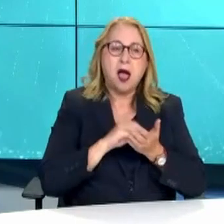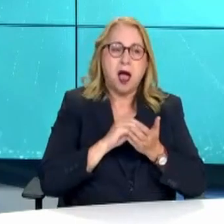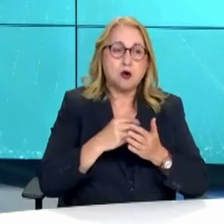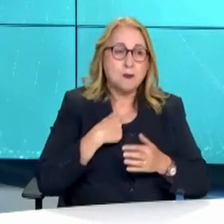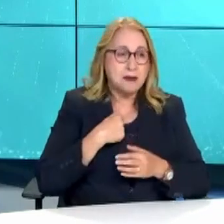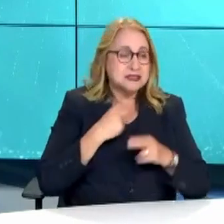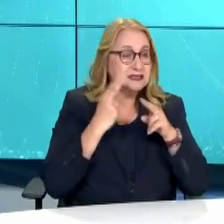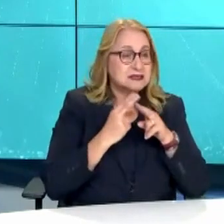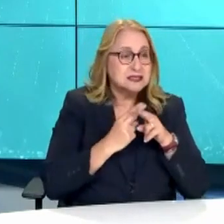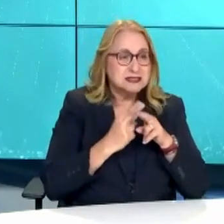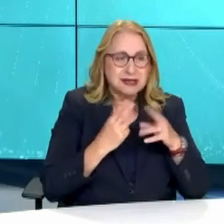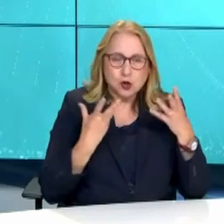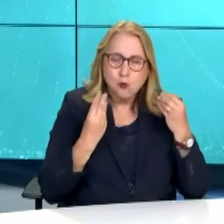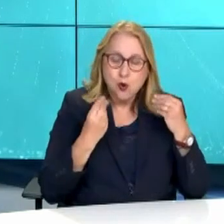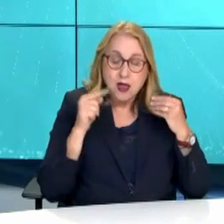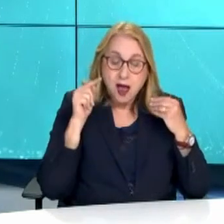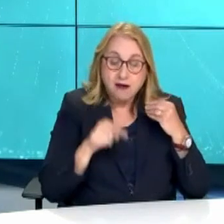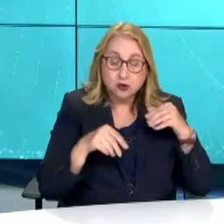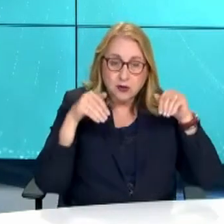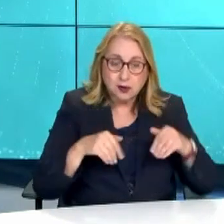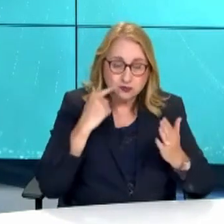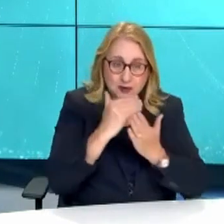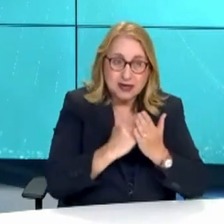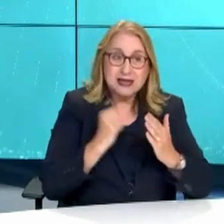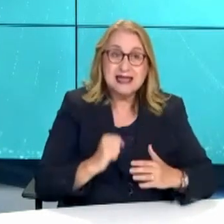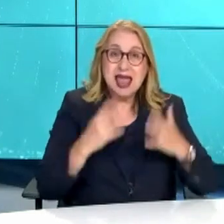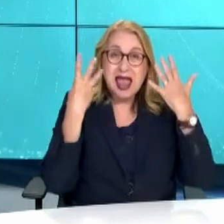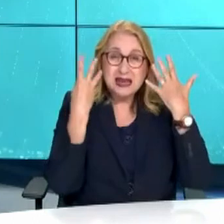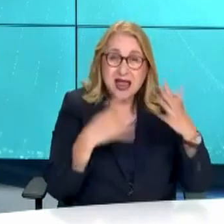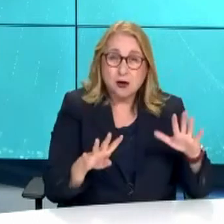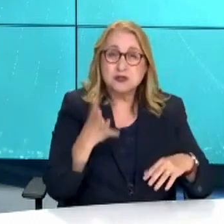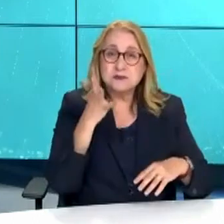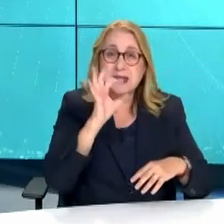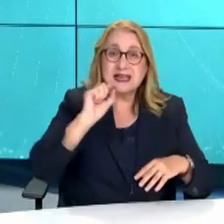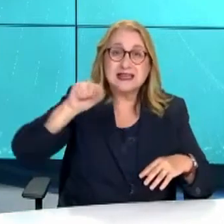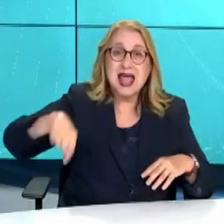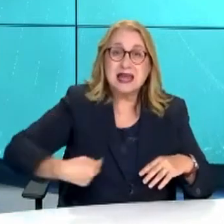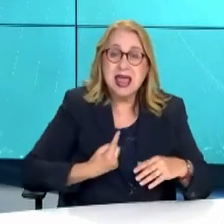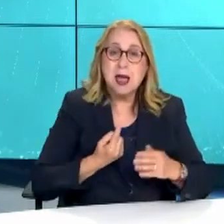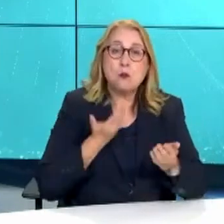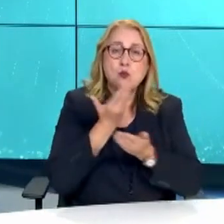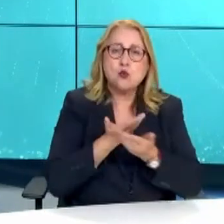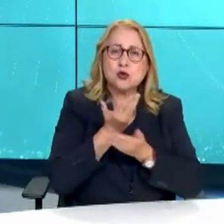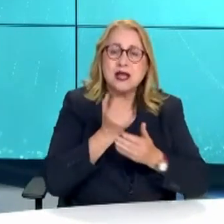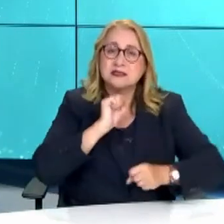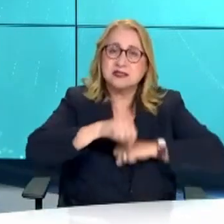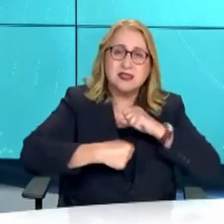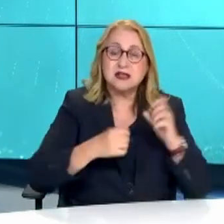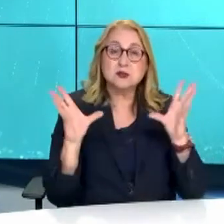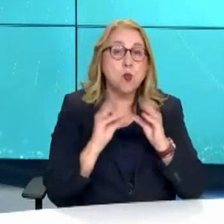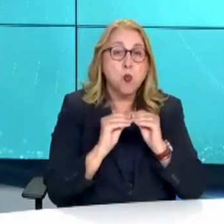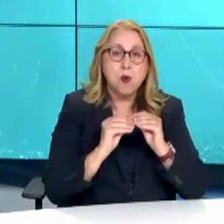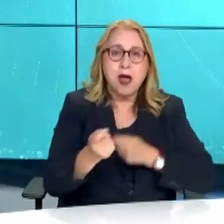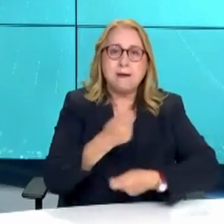αυτών των οροσίμων για ευνόητους λόγους, αλλά και 959 συνολικά επιχειρησιακές δράσεις. Καταλαβαίνετε